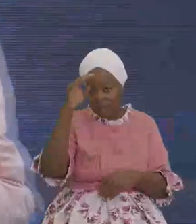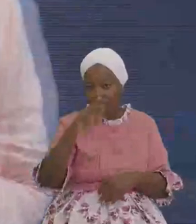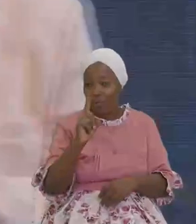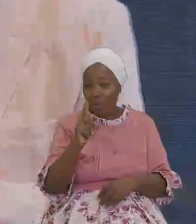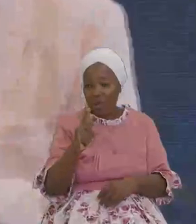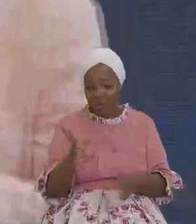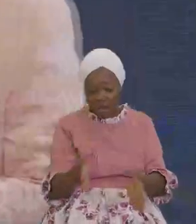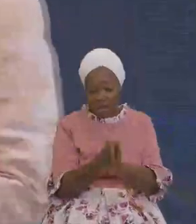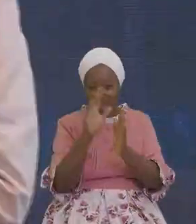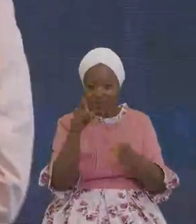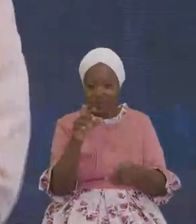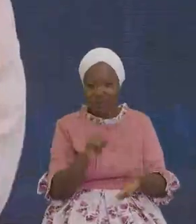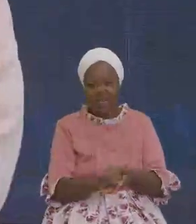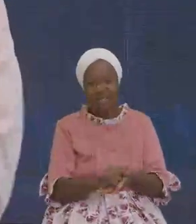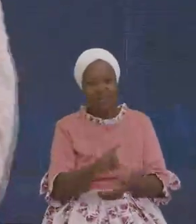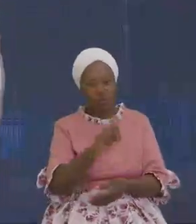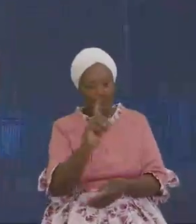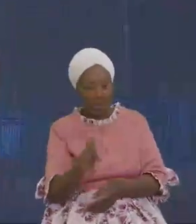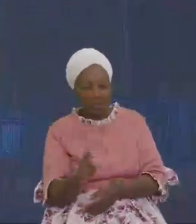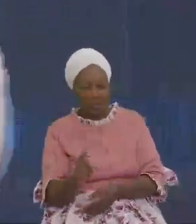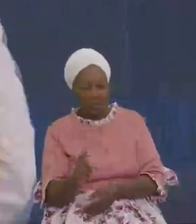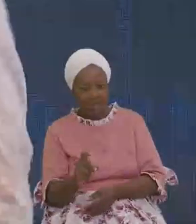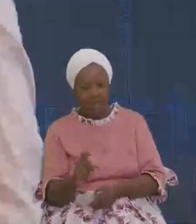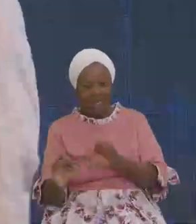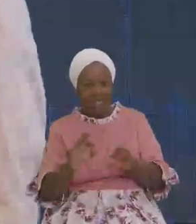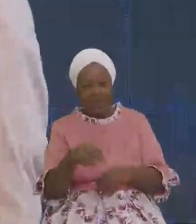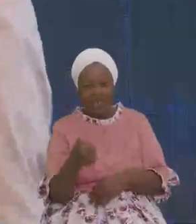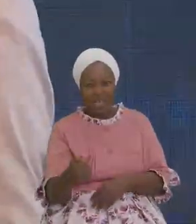Jésus a dit, si quelqu'un te pose la question,